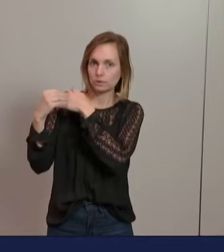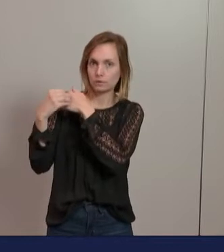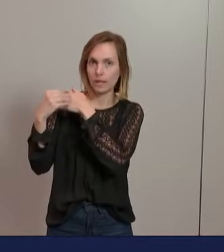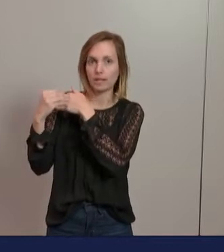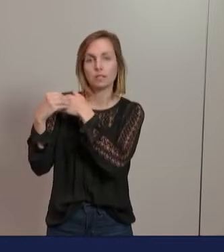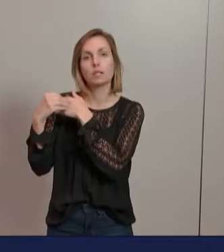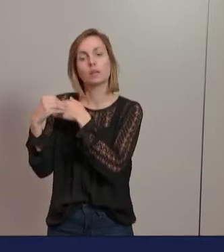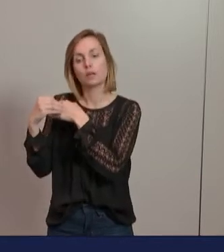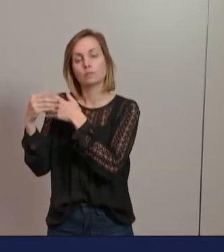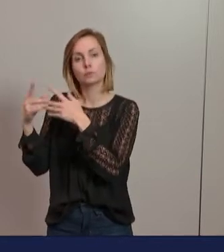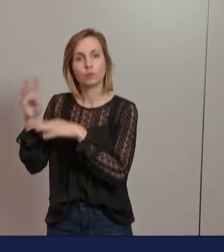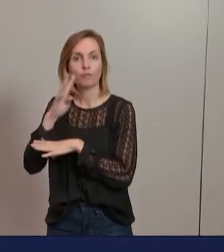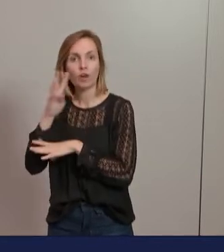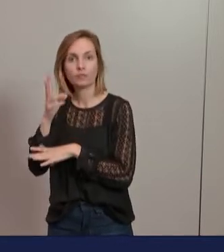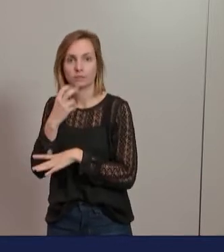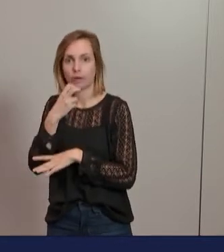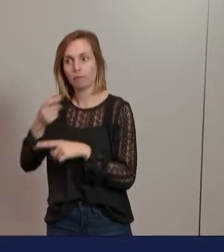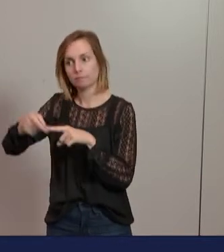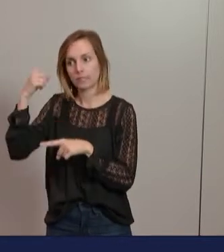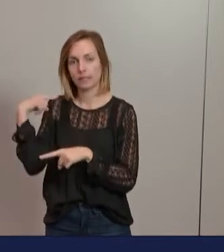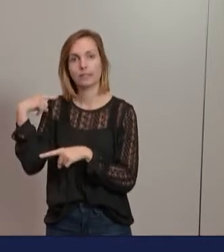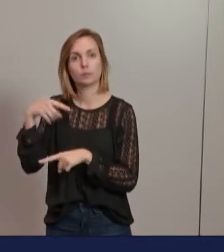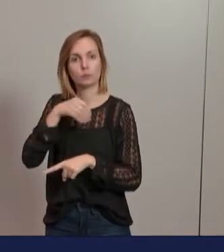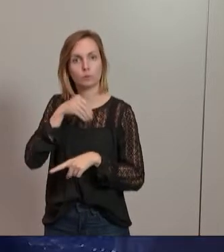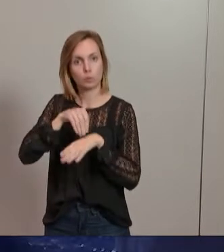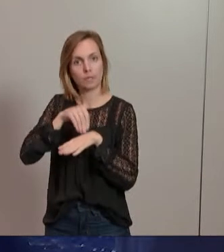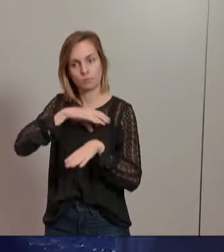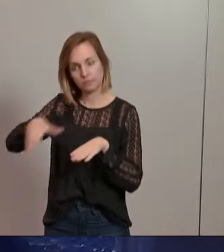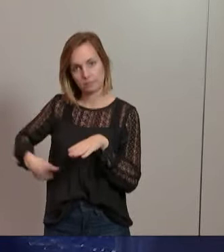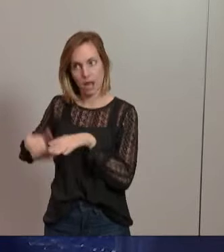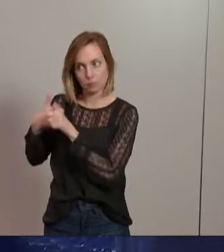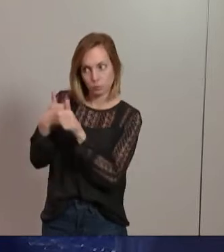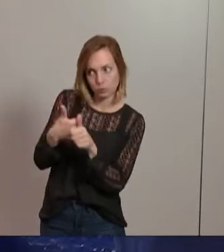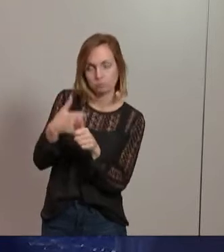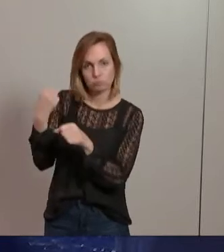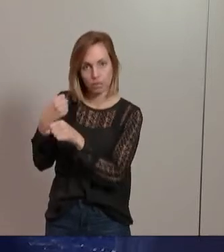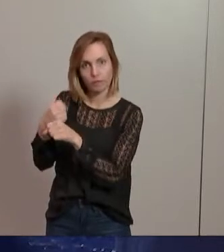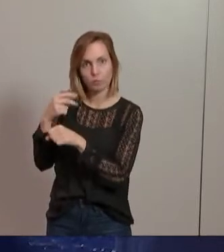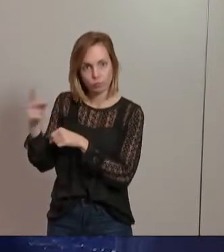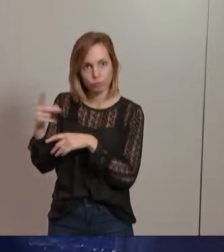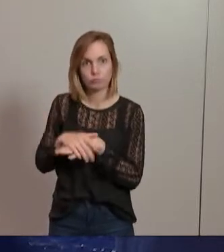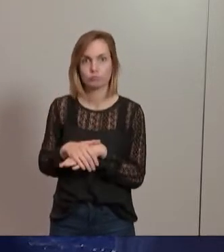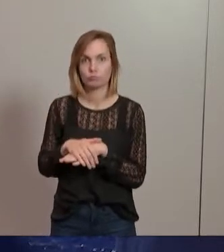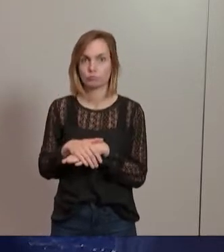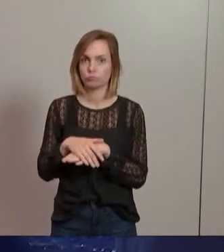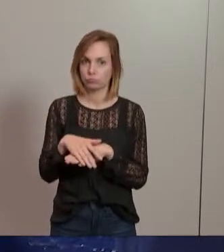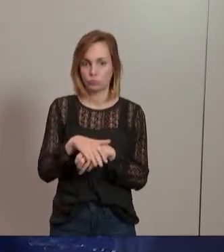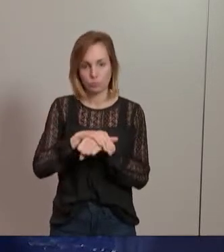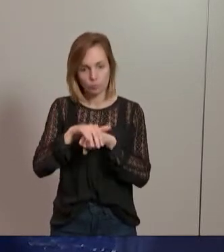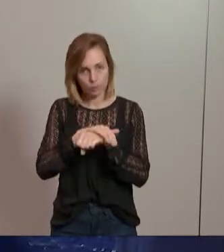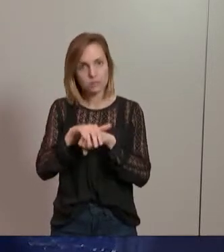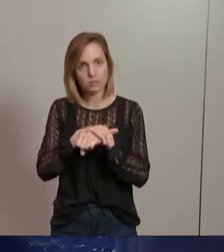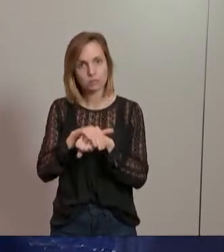conférence citoyenne lors du dernier conseil municipal. En nous appuyant sur ce travail, nous allons conforter le socle de notre politique